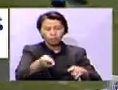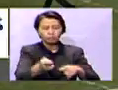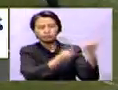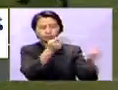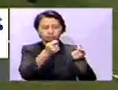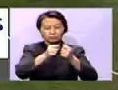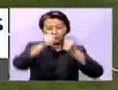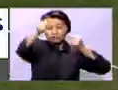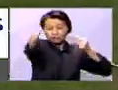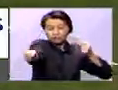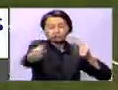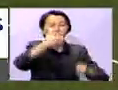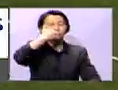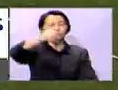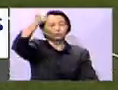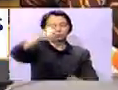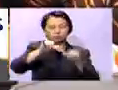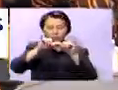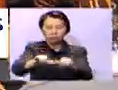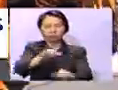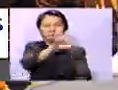balingan pertama dengan teknik terbaik mencatat